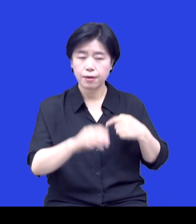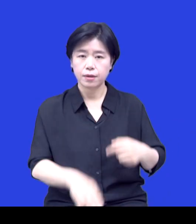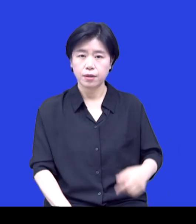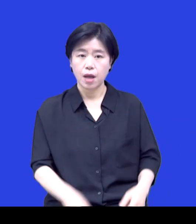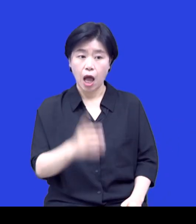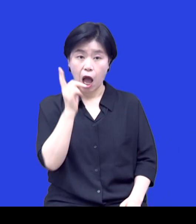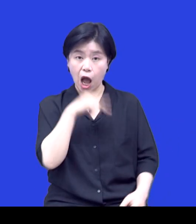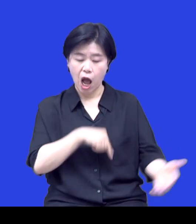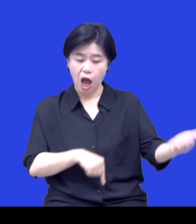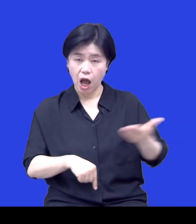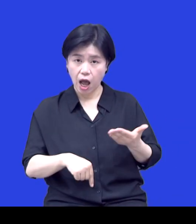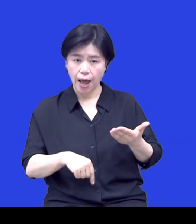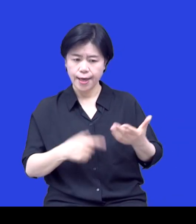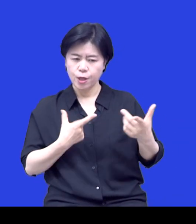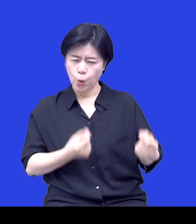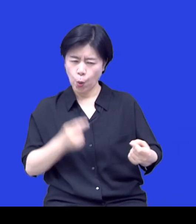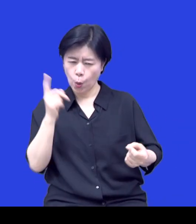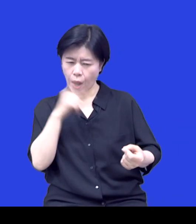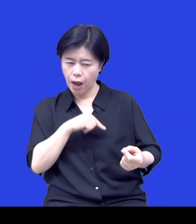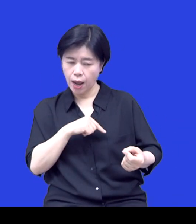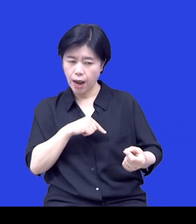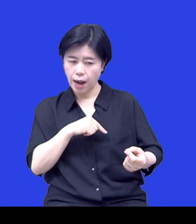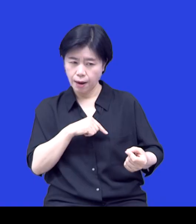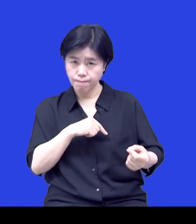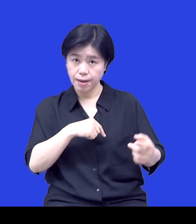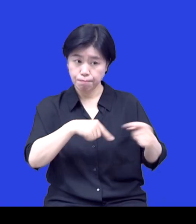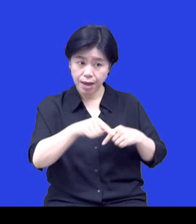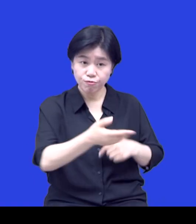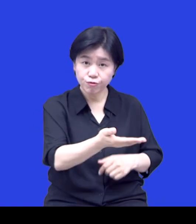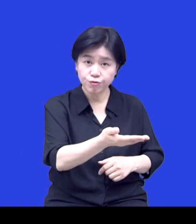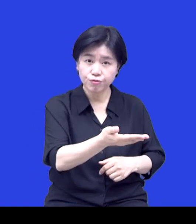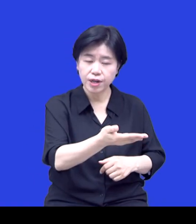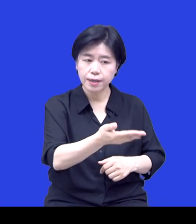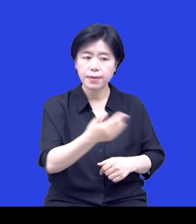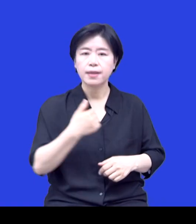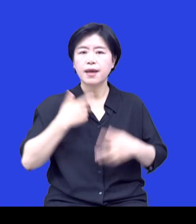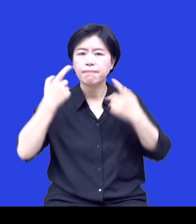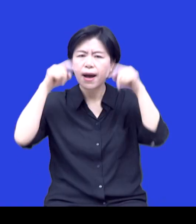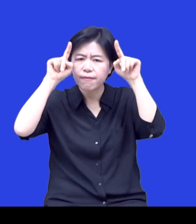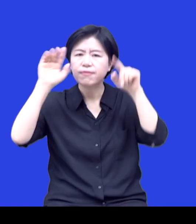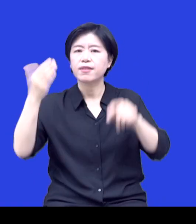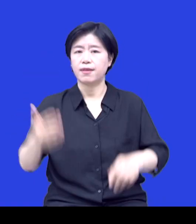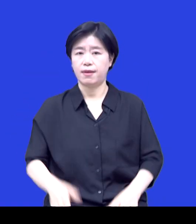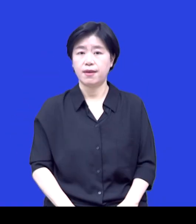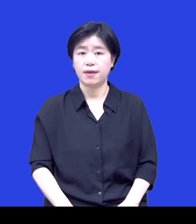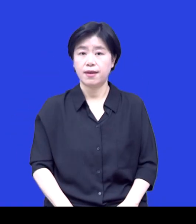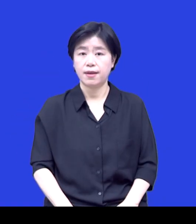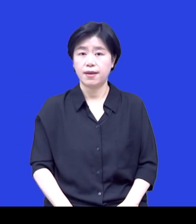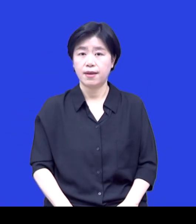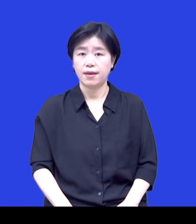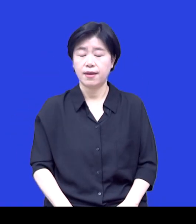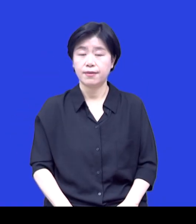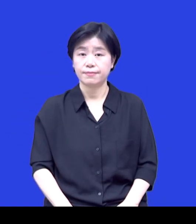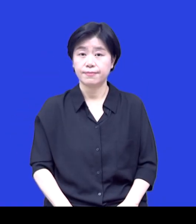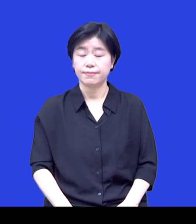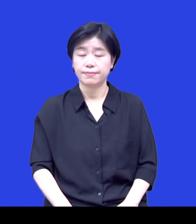마귀가 온대. 그런데 선으로 악을 이기면 아무리 힘든 상황이라도 천사를 보내서 돕게 하신다는